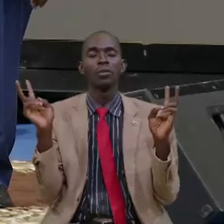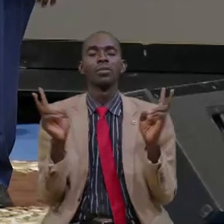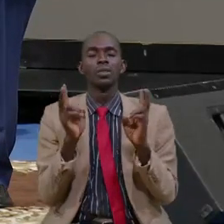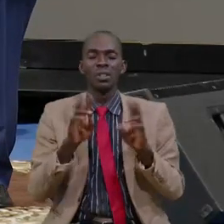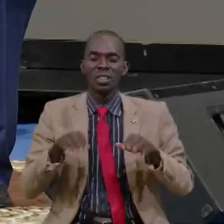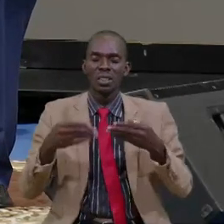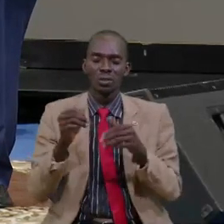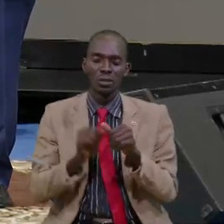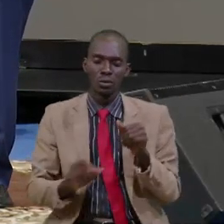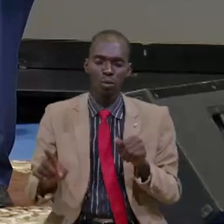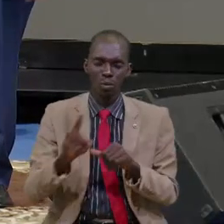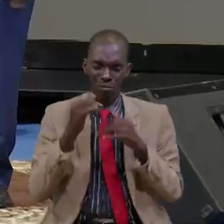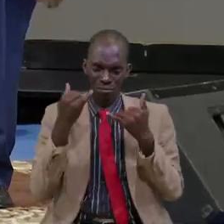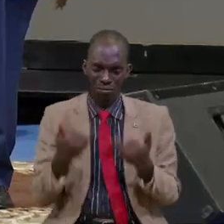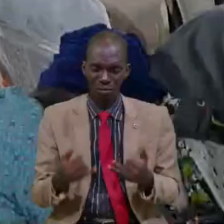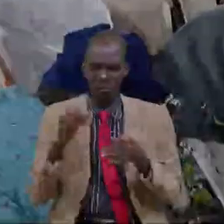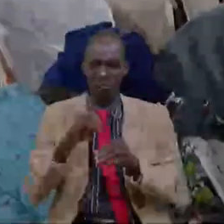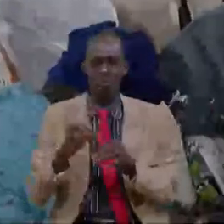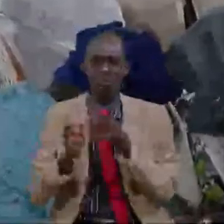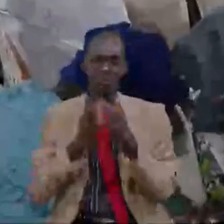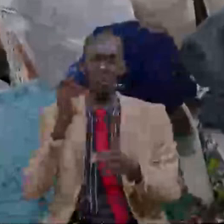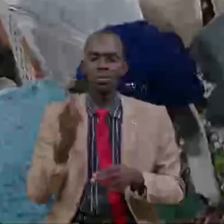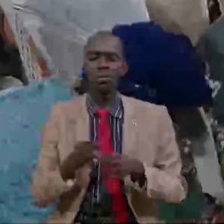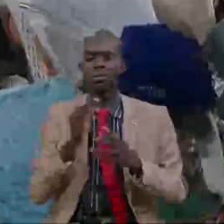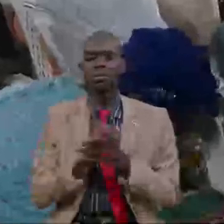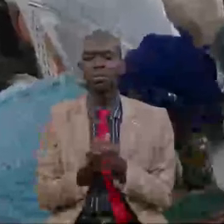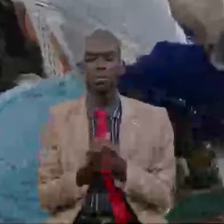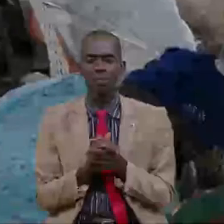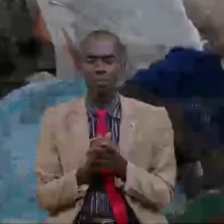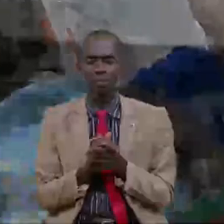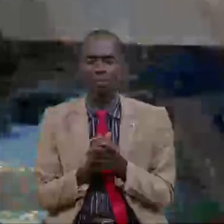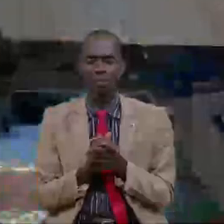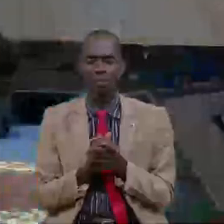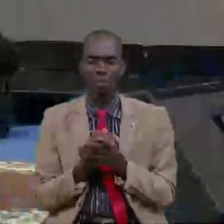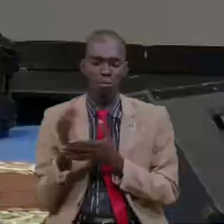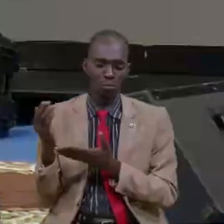la puissance pour la victoire, donne à chacun maintenant, au nom de Jésus,